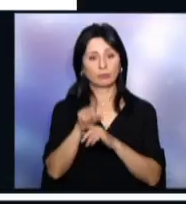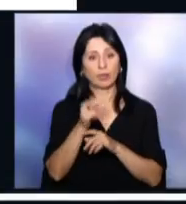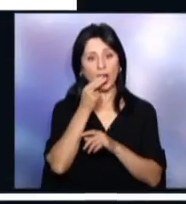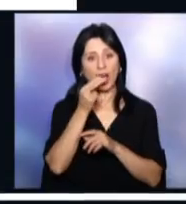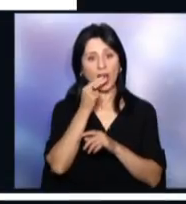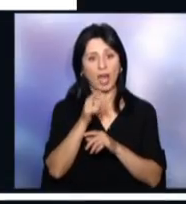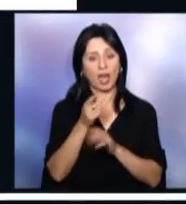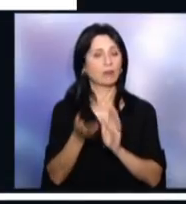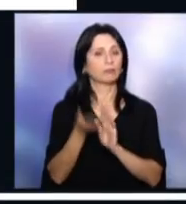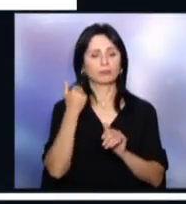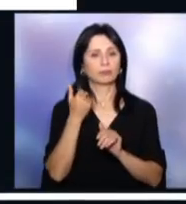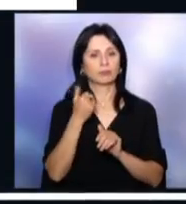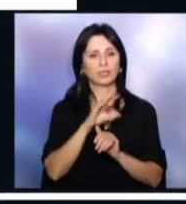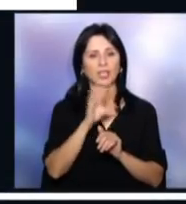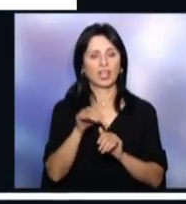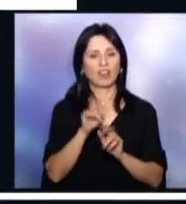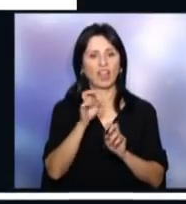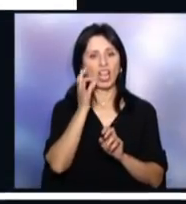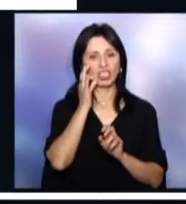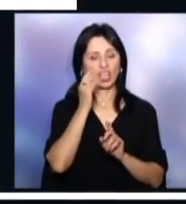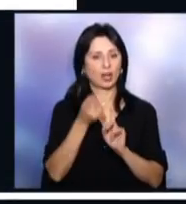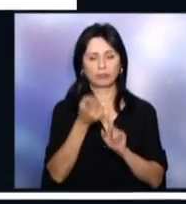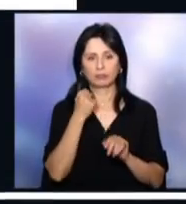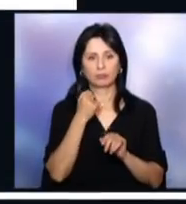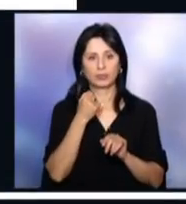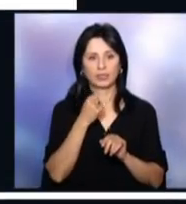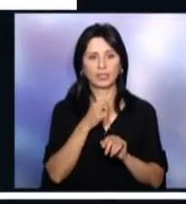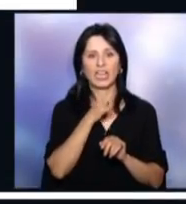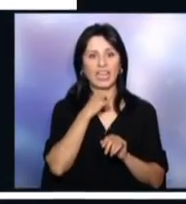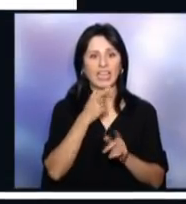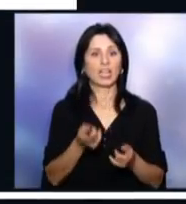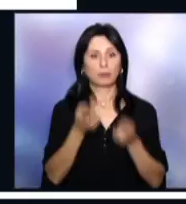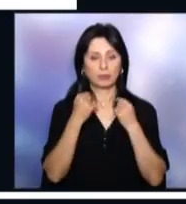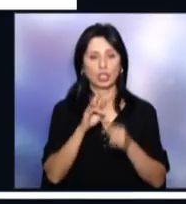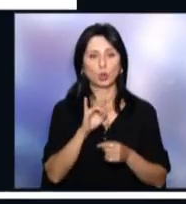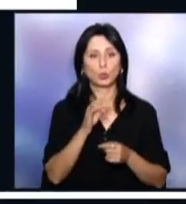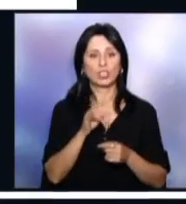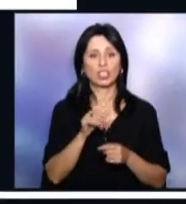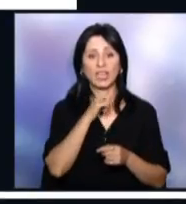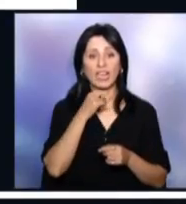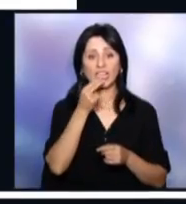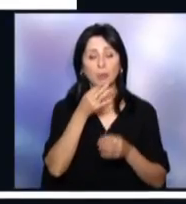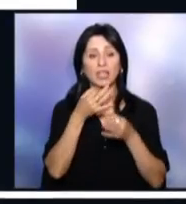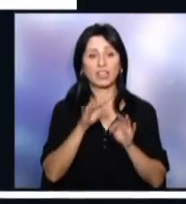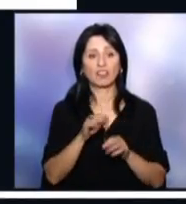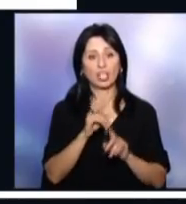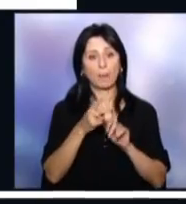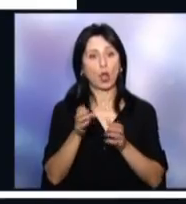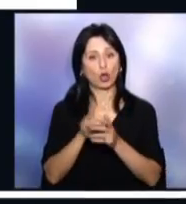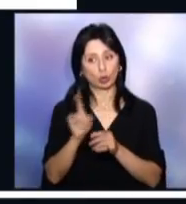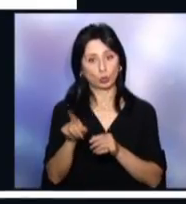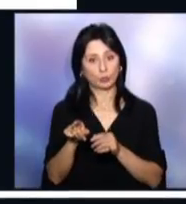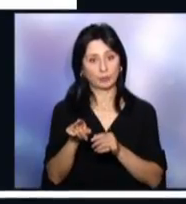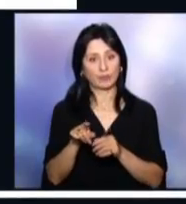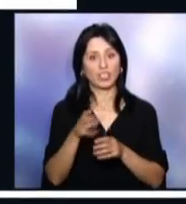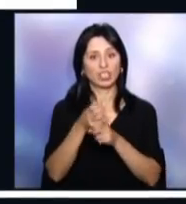საკვები რაციონიდან ამოიღო ყველა სახის შაქარი, მათ შორის ხილი. ნუტრიციოლოგებმა ხილის ჭამის ნება დართეს მეორე ჯგუფს